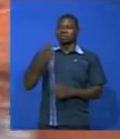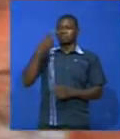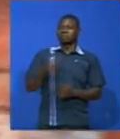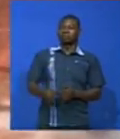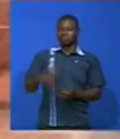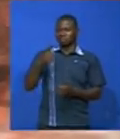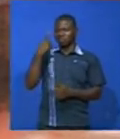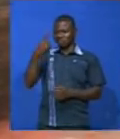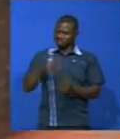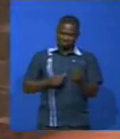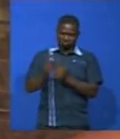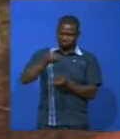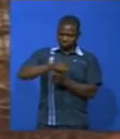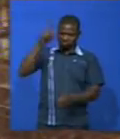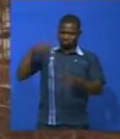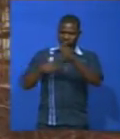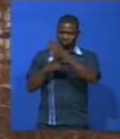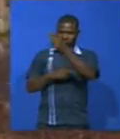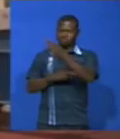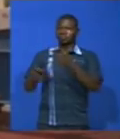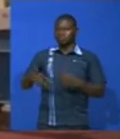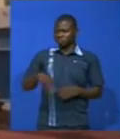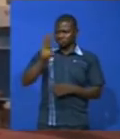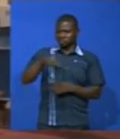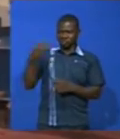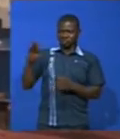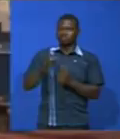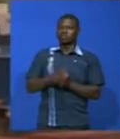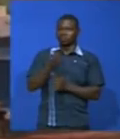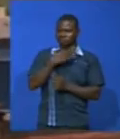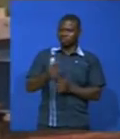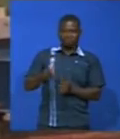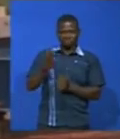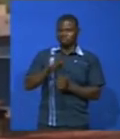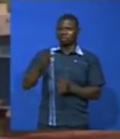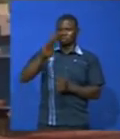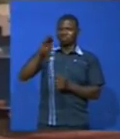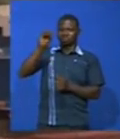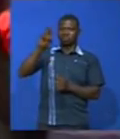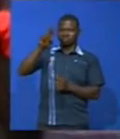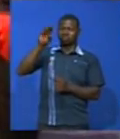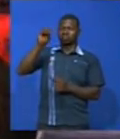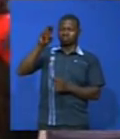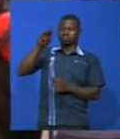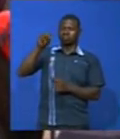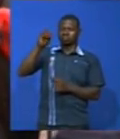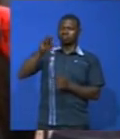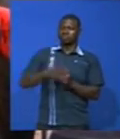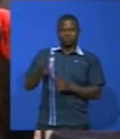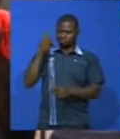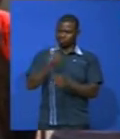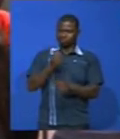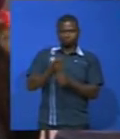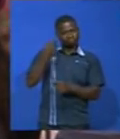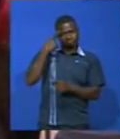du Burkina. À Boromo, ouvriers et techniciens sont à pied d'œuvre sur le chantier du pont de franchissement sur le Moon.